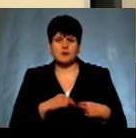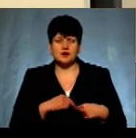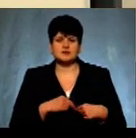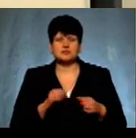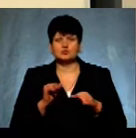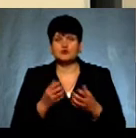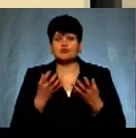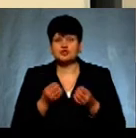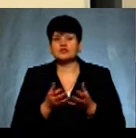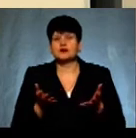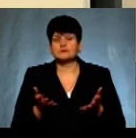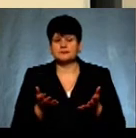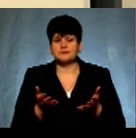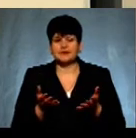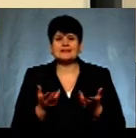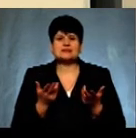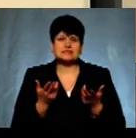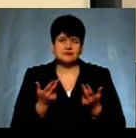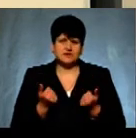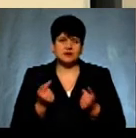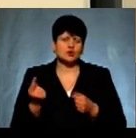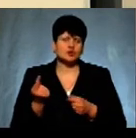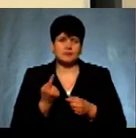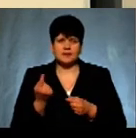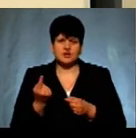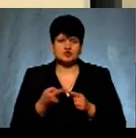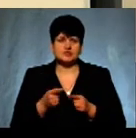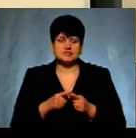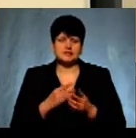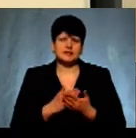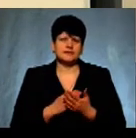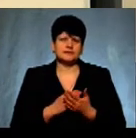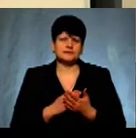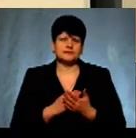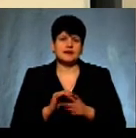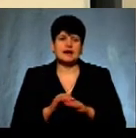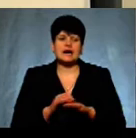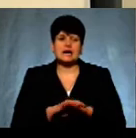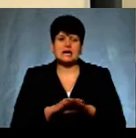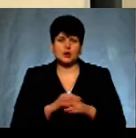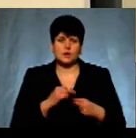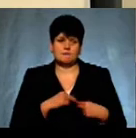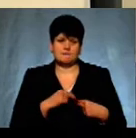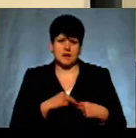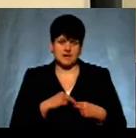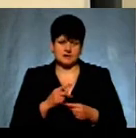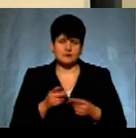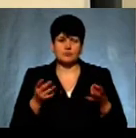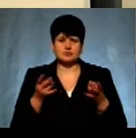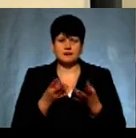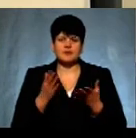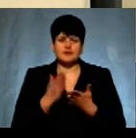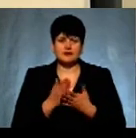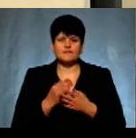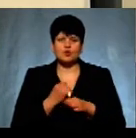від чогось? Звичайно, що найперше це є ринок праці. Та потреба, яка є в